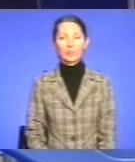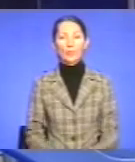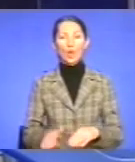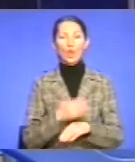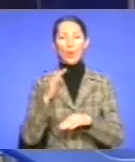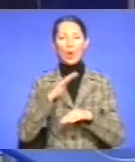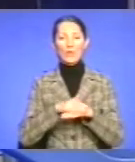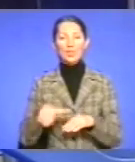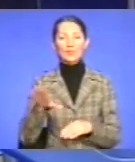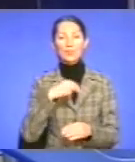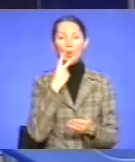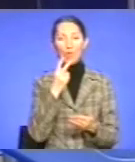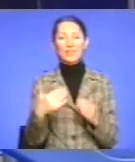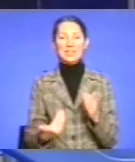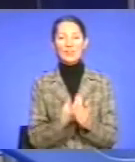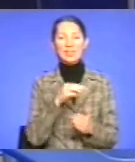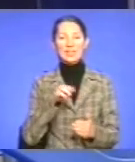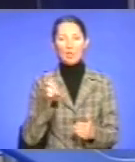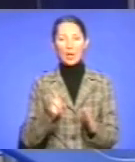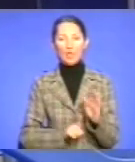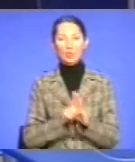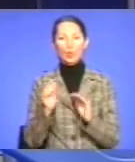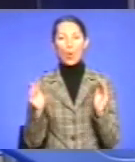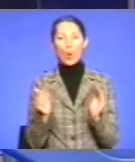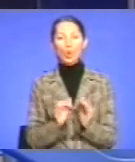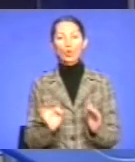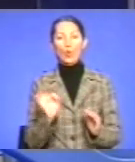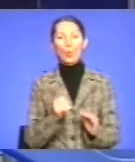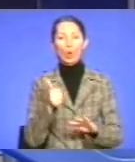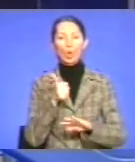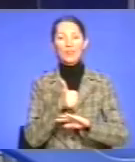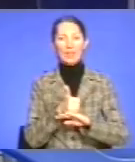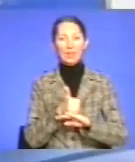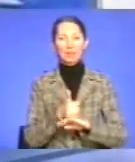Доброго вечора усім, хто дивиться «Вісті ТТБ». Спочатку коротко про головне.